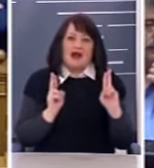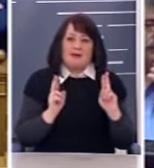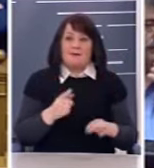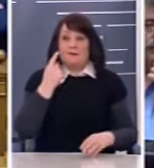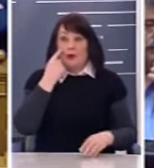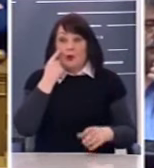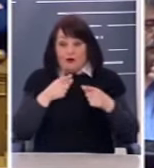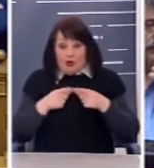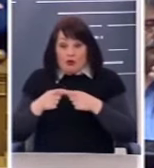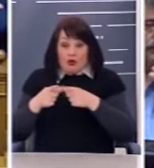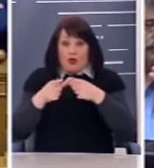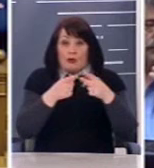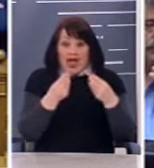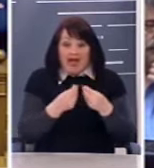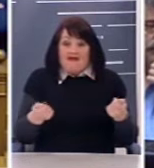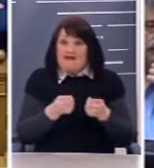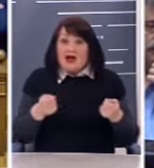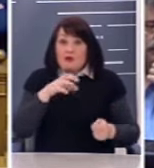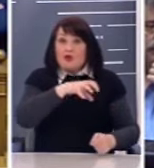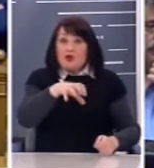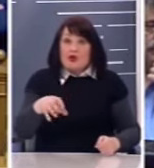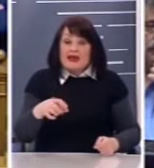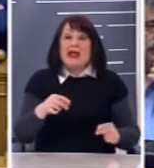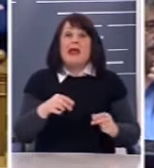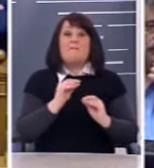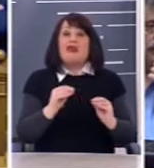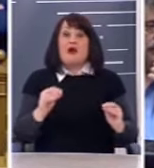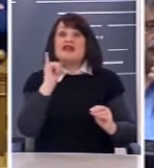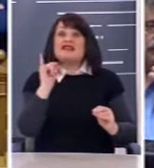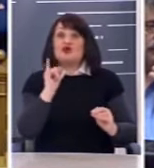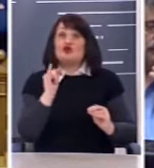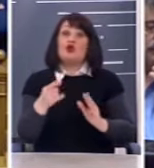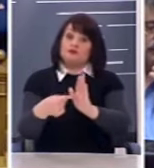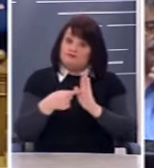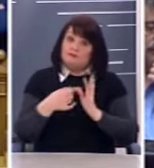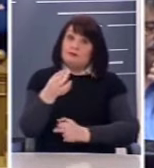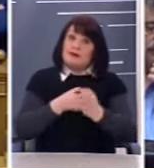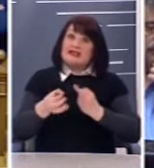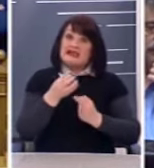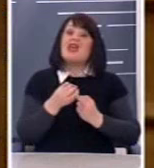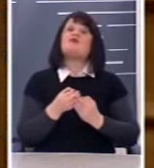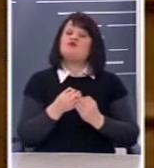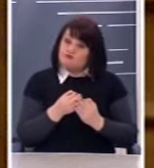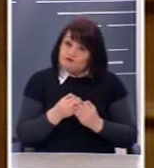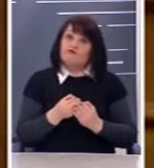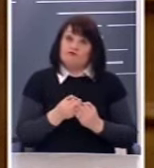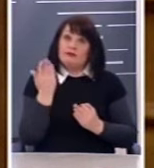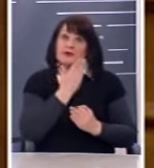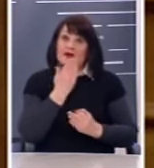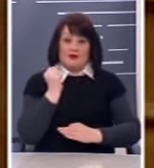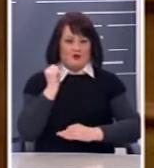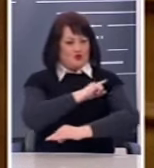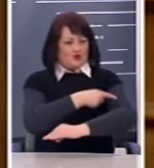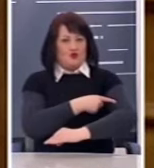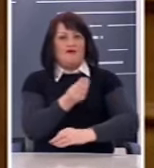εφαρμοστεί, έχουμε αποδεδειγμένα από το Παιδαγωγικό Ινστιτούτο ενδείξεις ότι έχει ανέβει η μαθησιακή ικανότητα